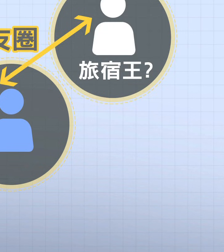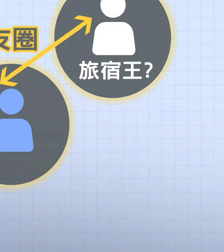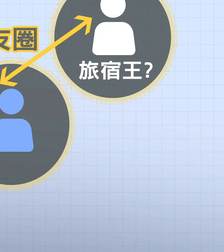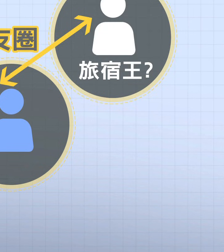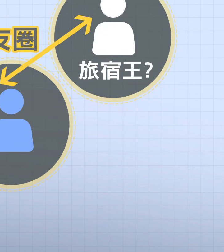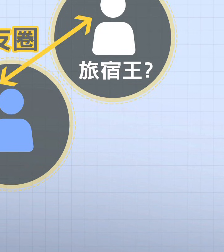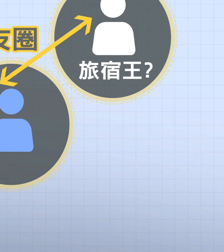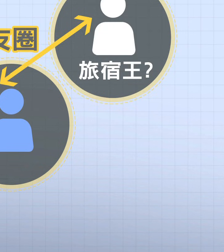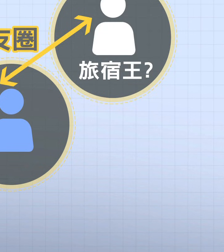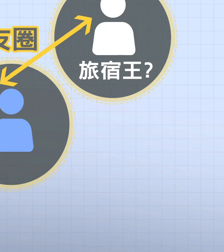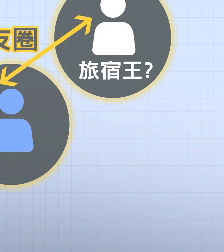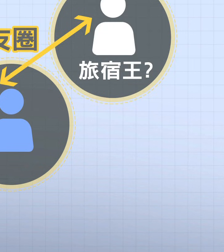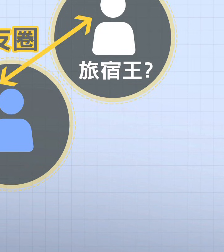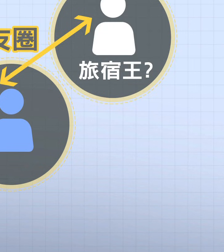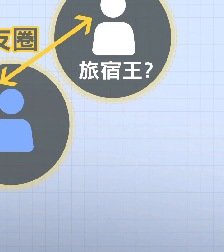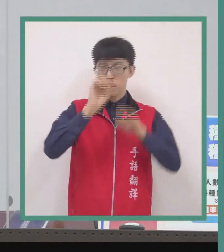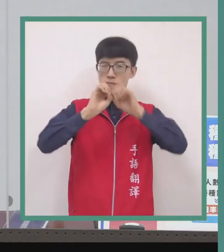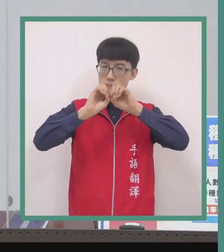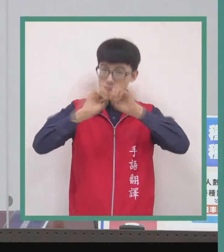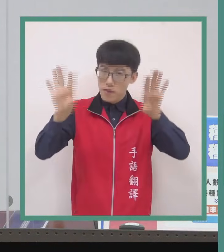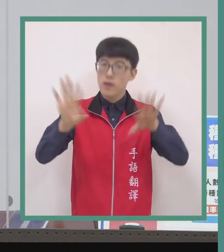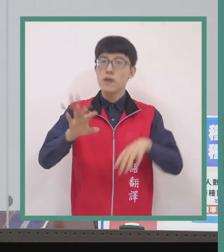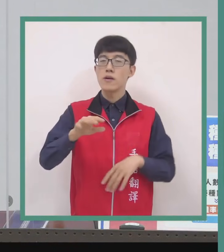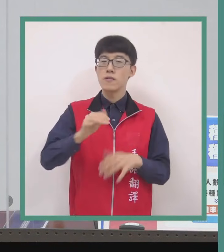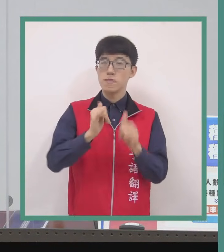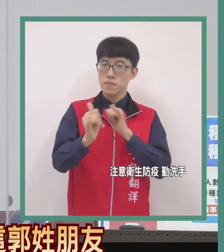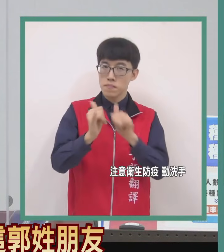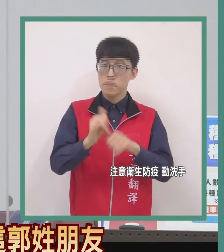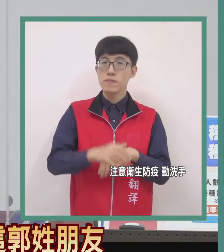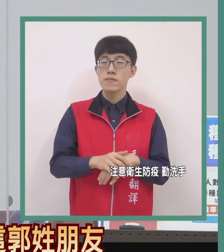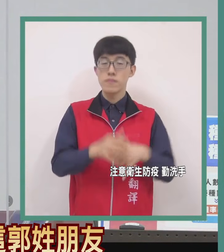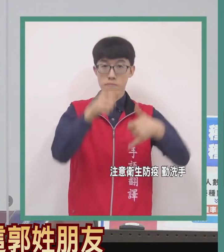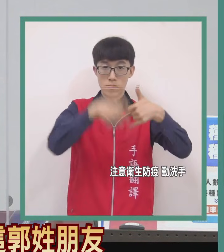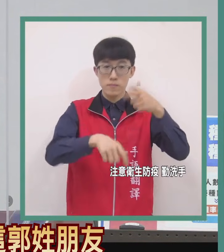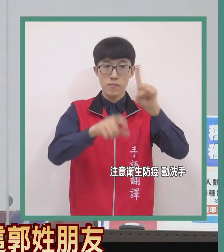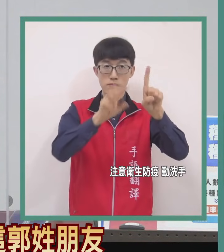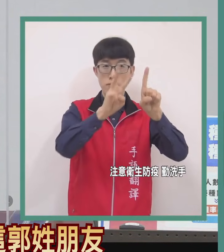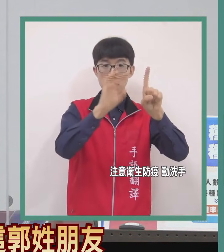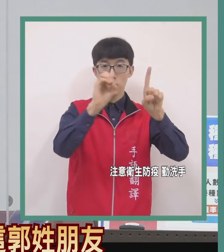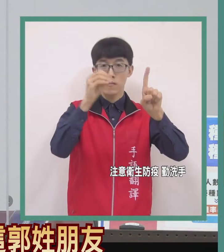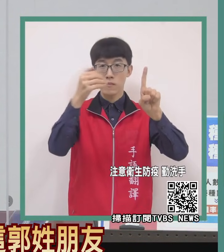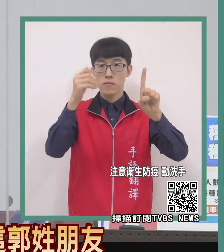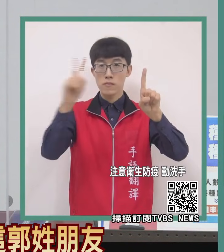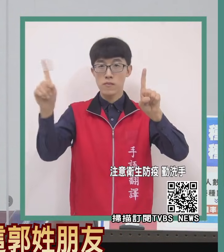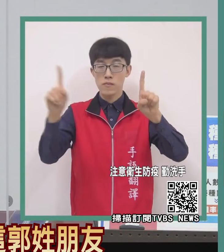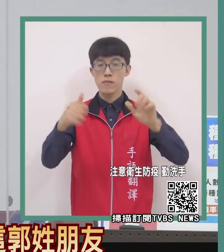重叠，不排除是同一个感染源。 跟13091这郭姓